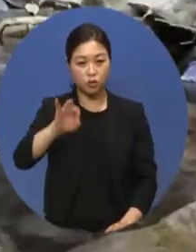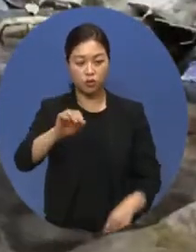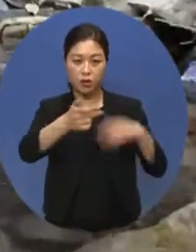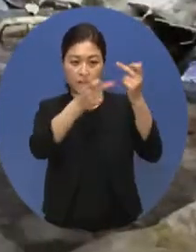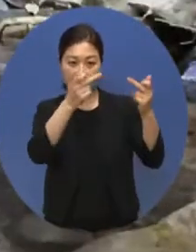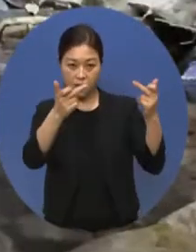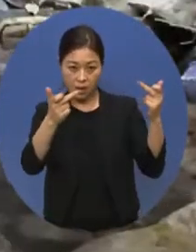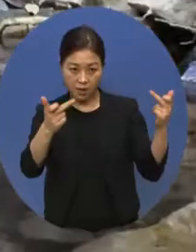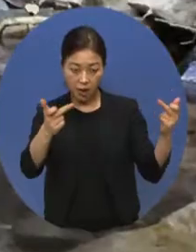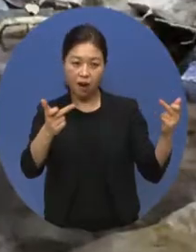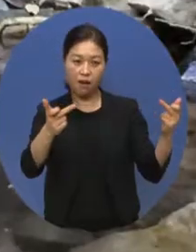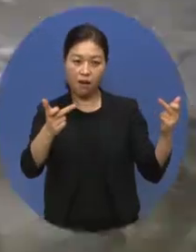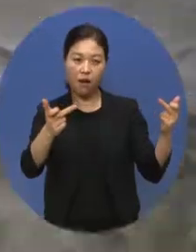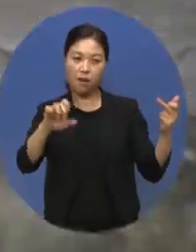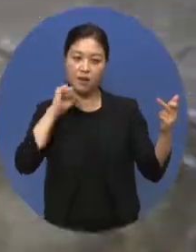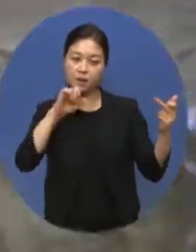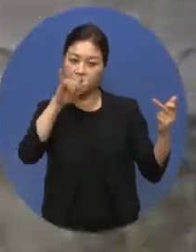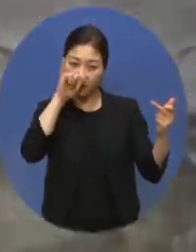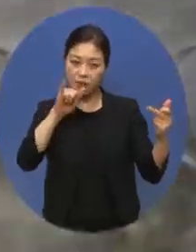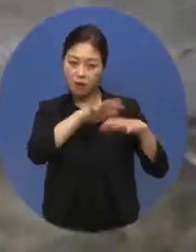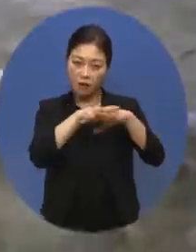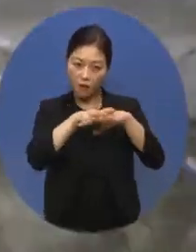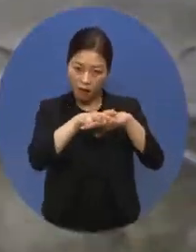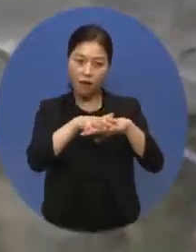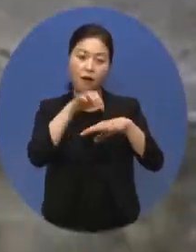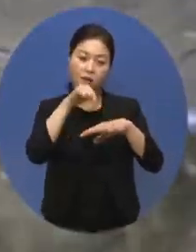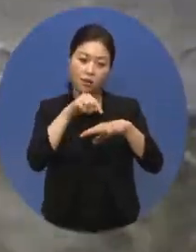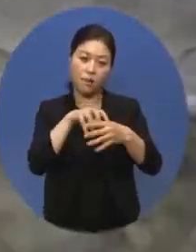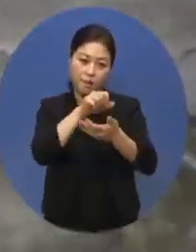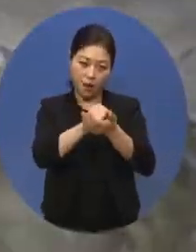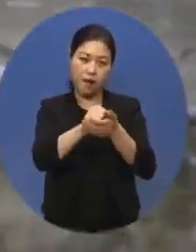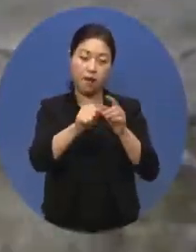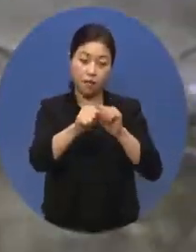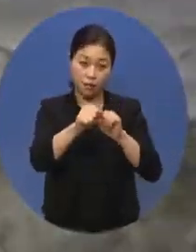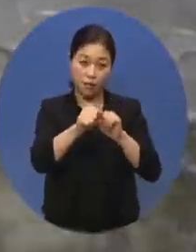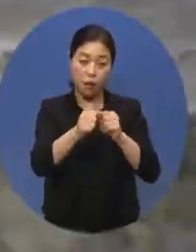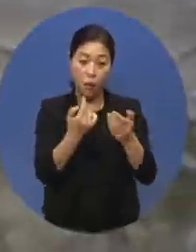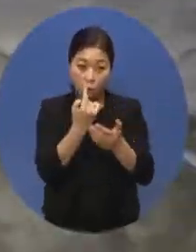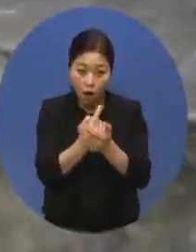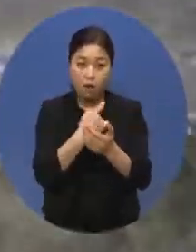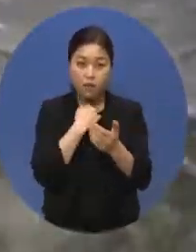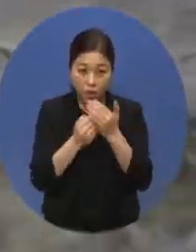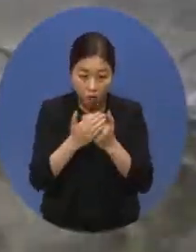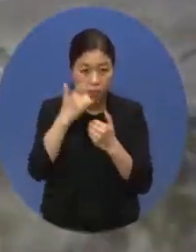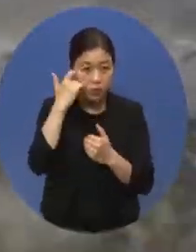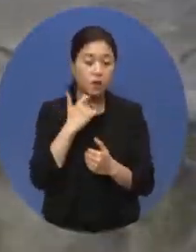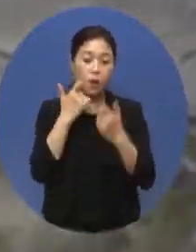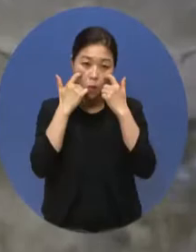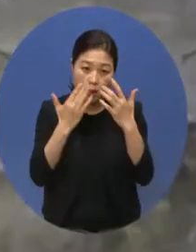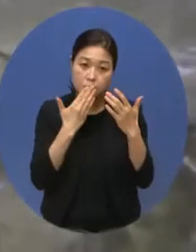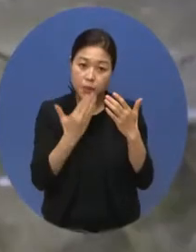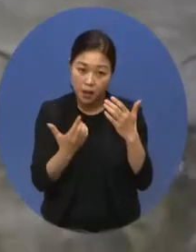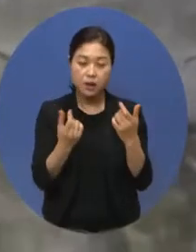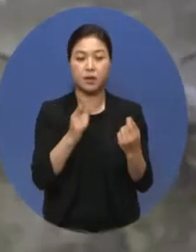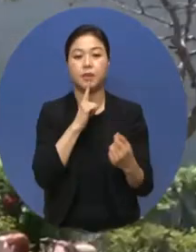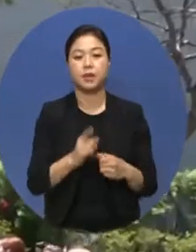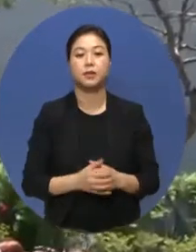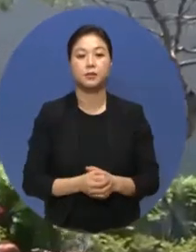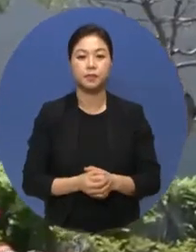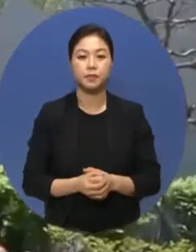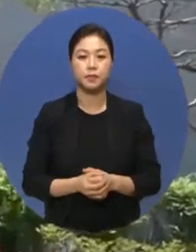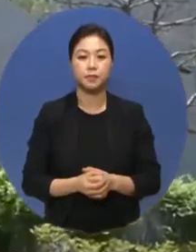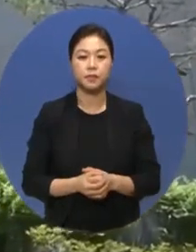서린 양택 풍수의 터를 잡은 이유를 직접 체감할 수 있다고 외신 기자들은 평가하고 있습니다.